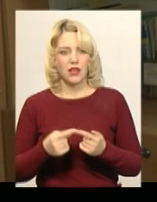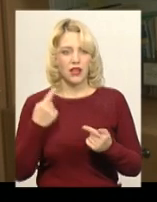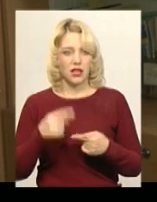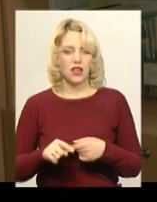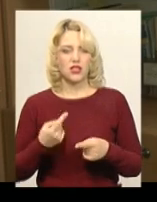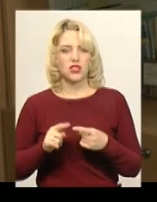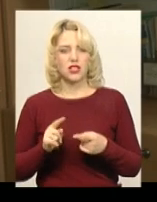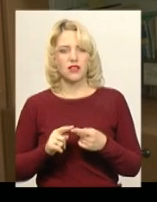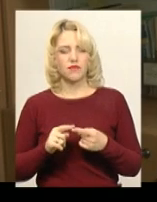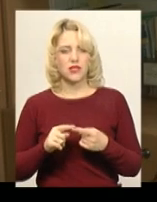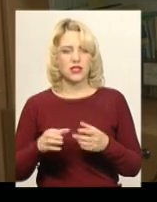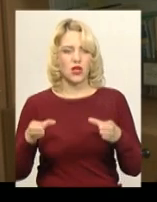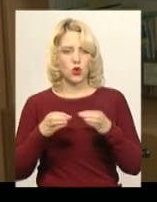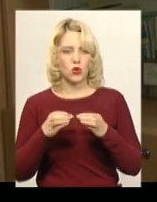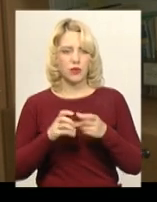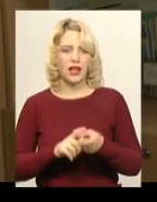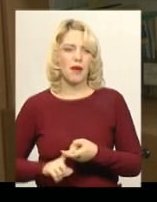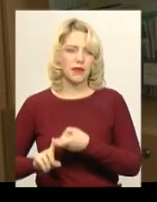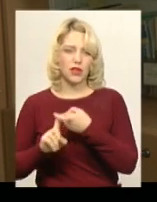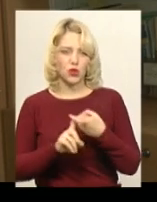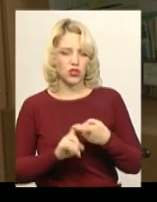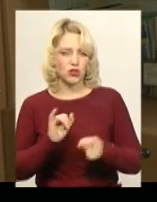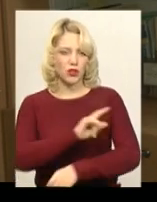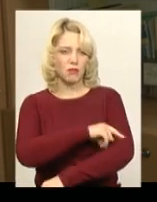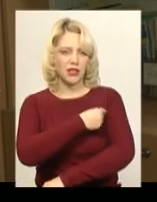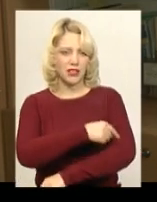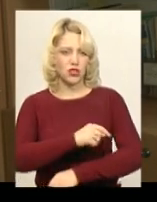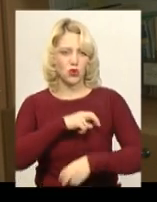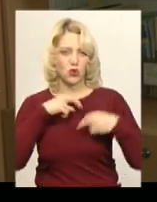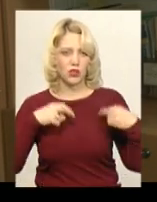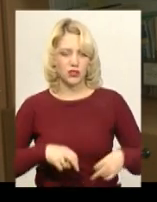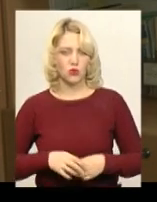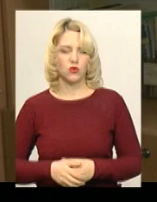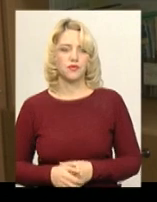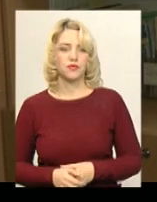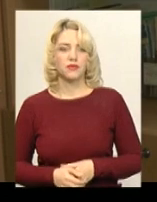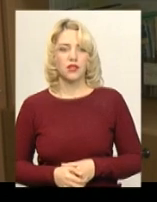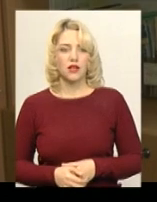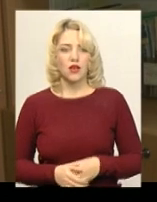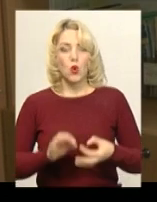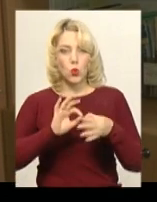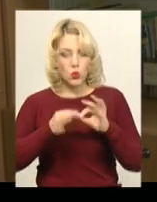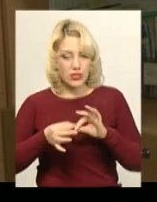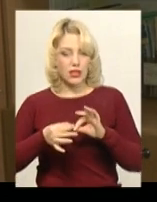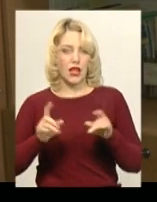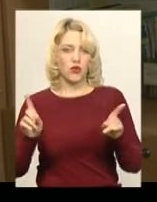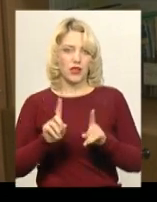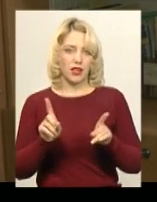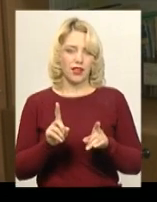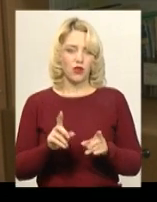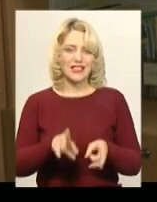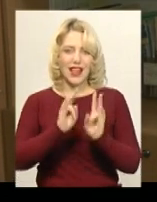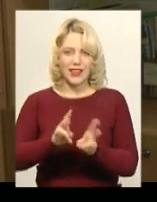– з групи епідеміологічного і медичного ризику. Ускладнень якихось